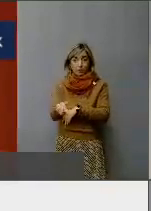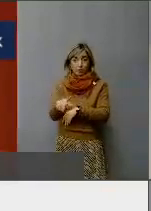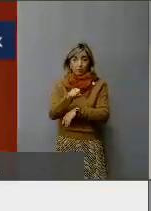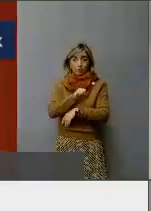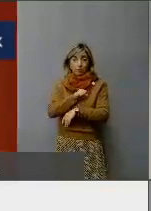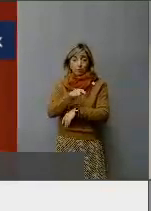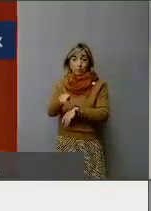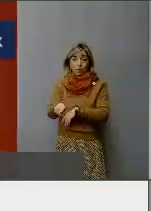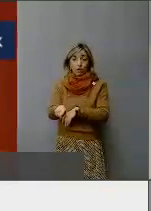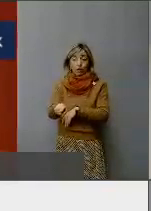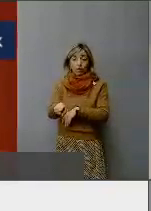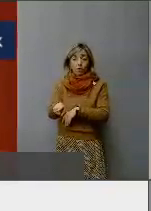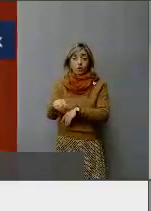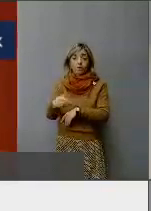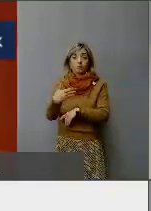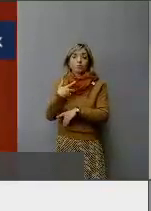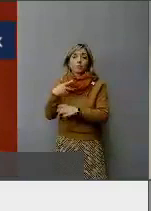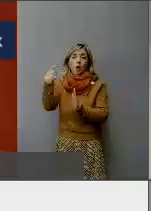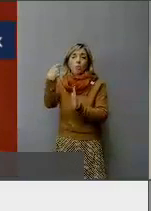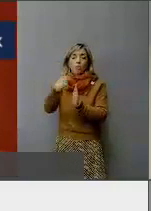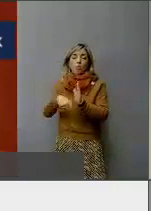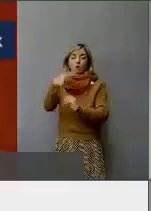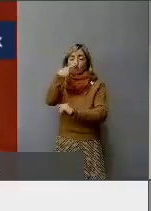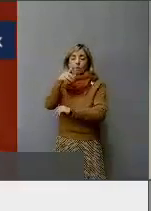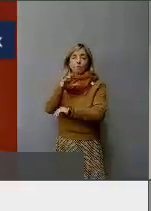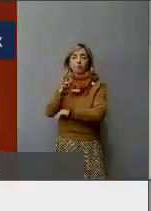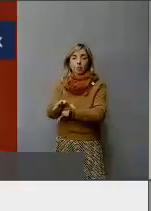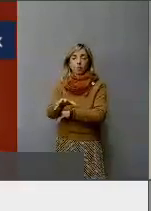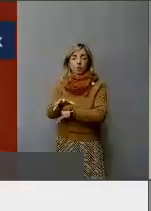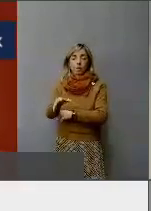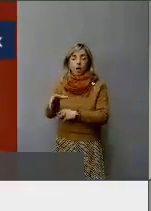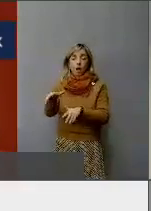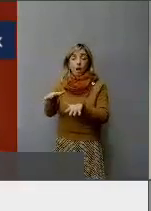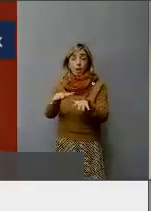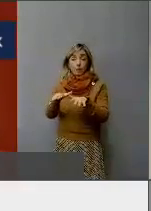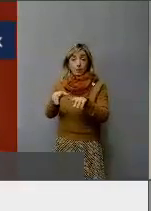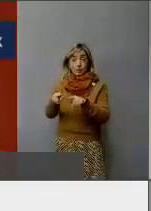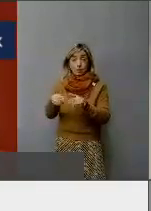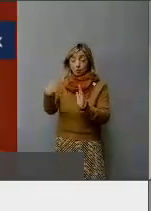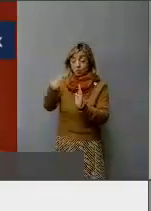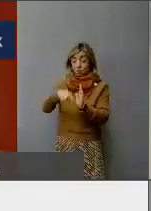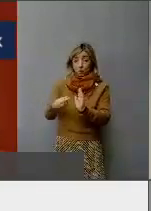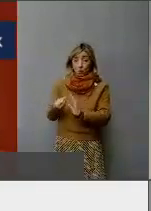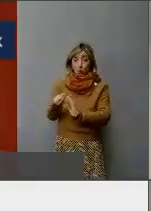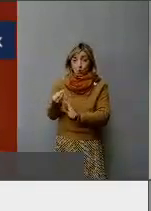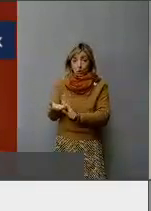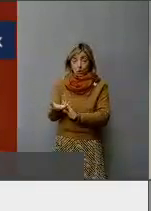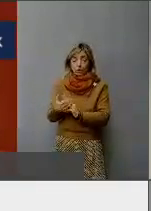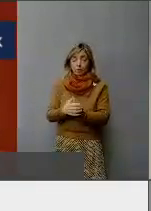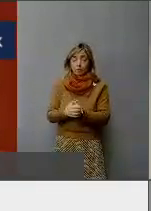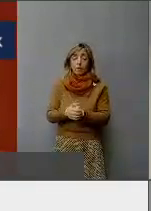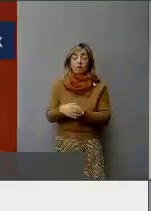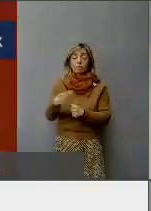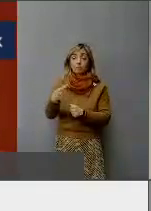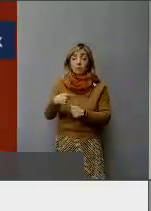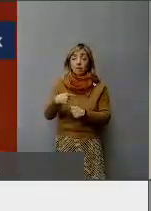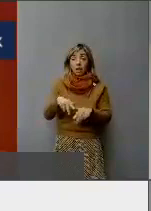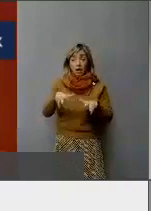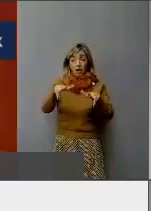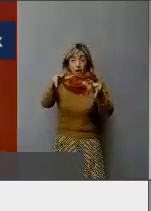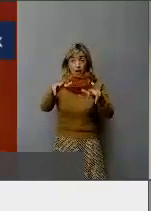un provvedimento amministrativo con una multa quindi dopo questa approvazione